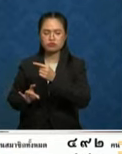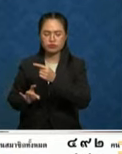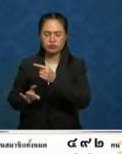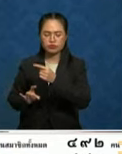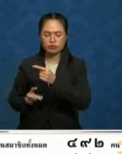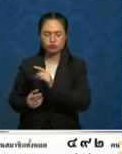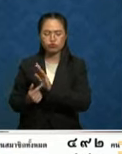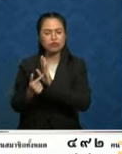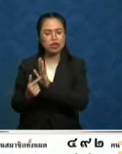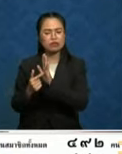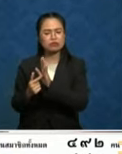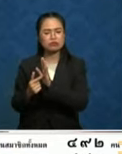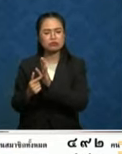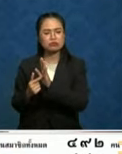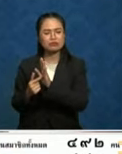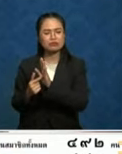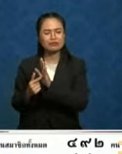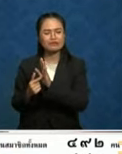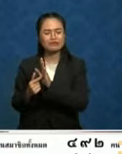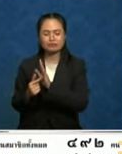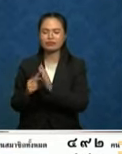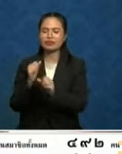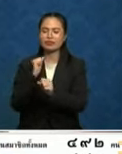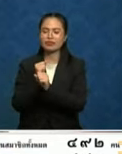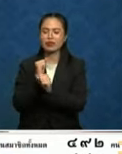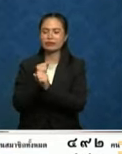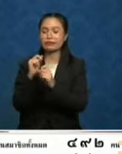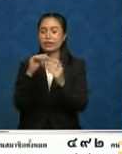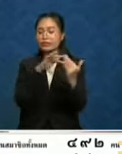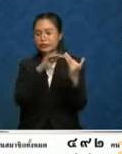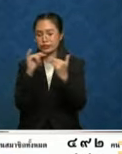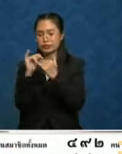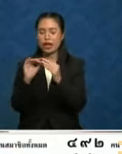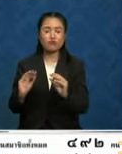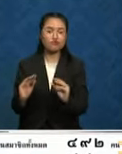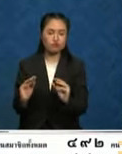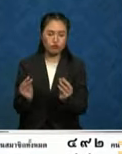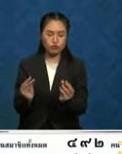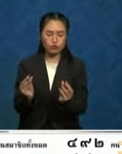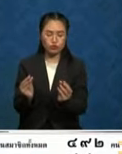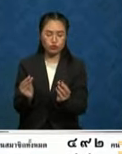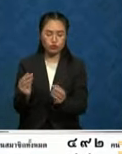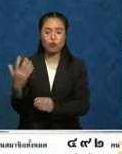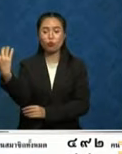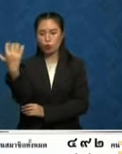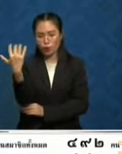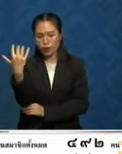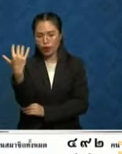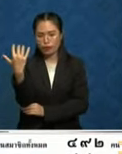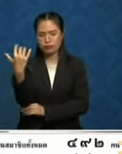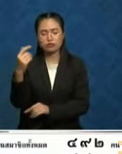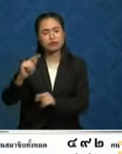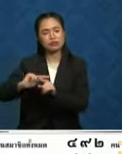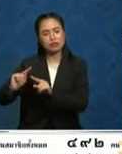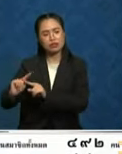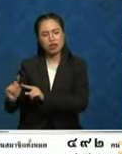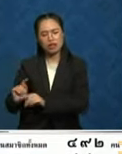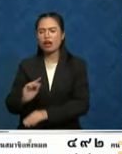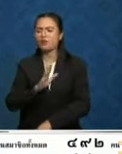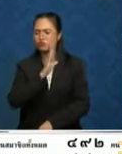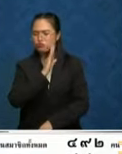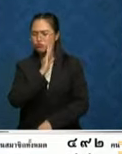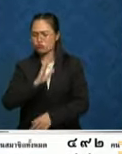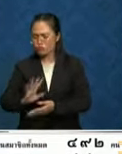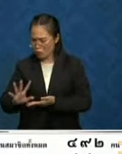ทำเรื่องของสื่อสารมวลชนอะไรก็แล้วแต่วิทยุโทรทัศน์เนี่ยนะครับก็เกรงนะครับว่าในเมื่อท่าน